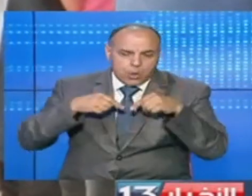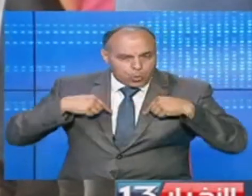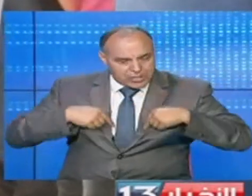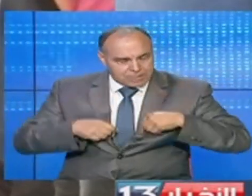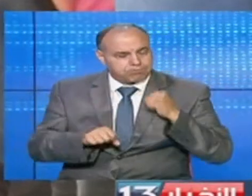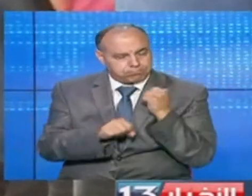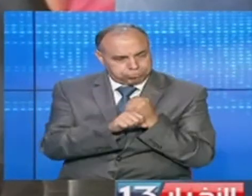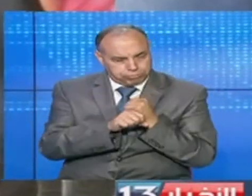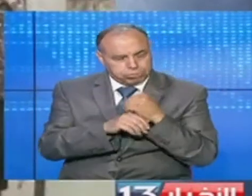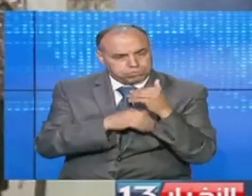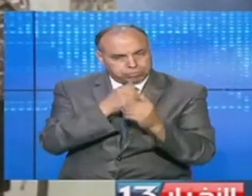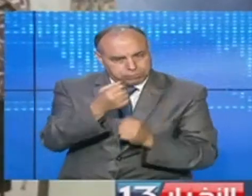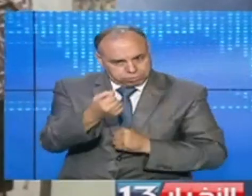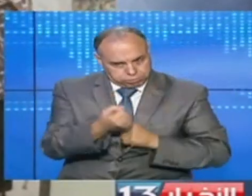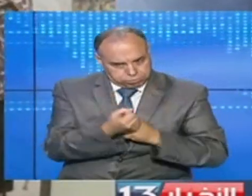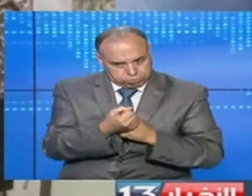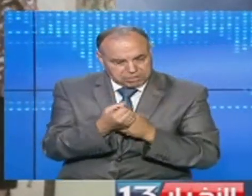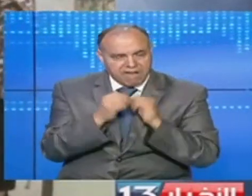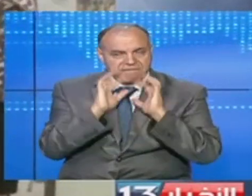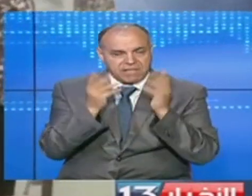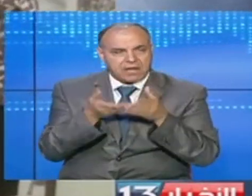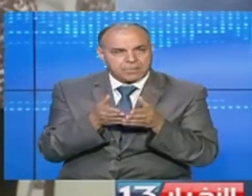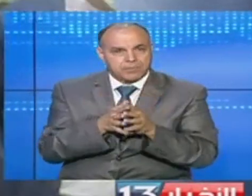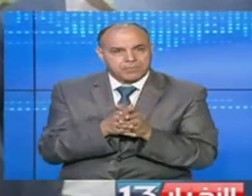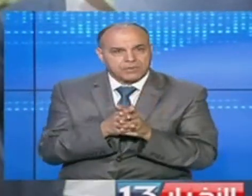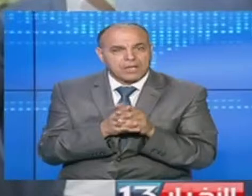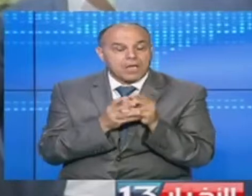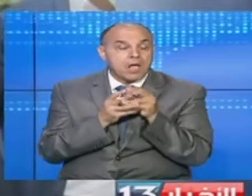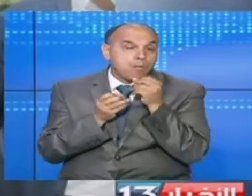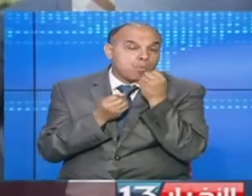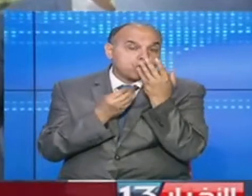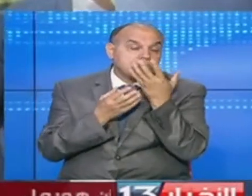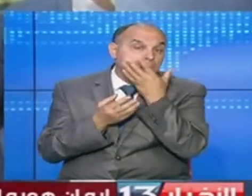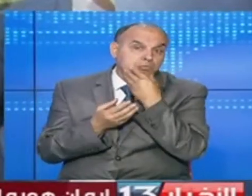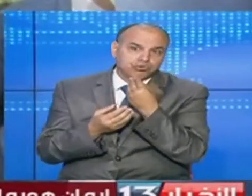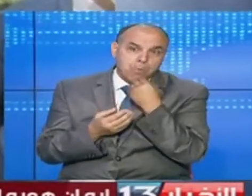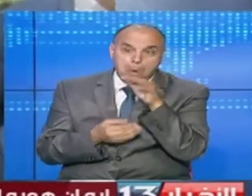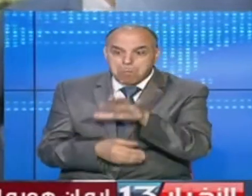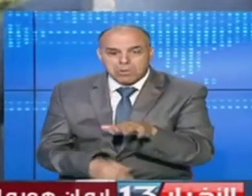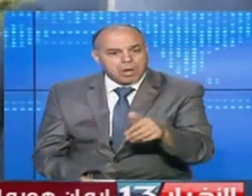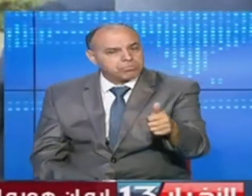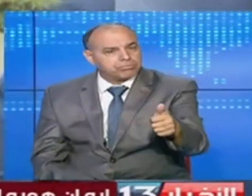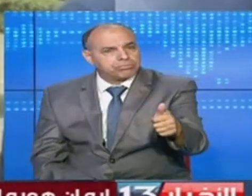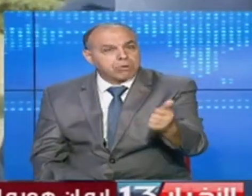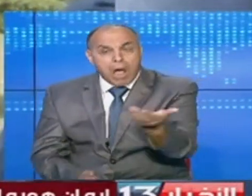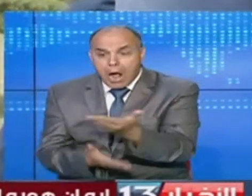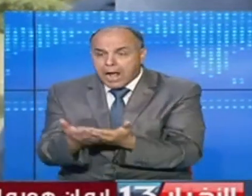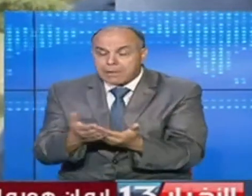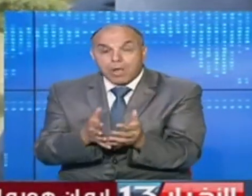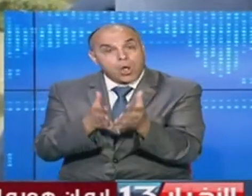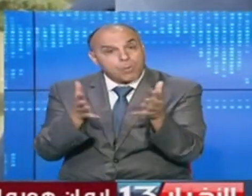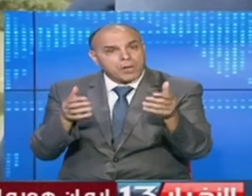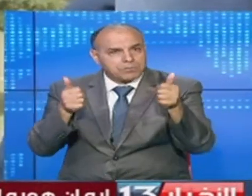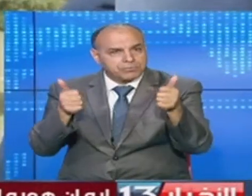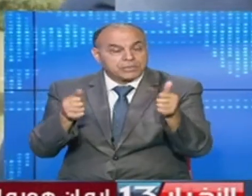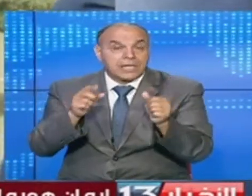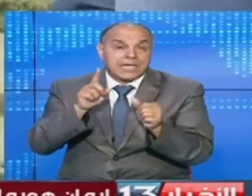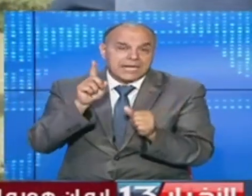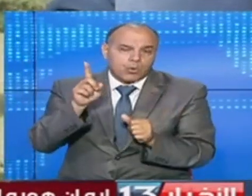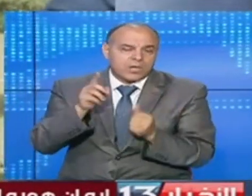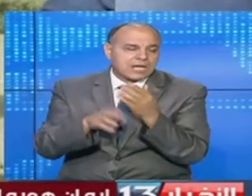ستعمل على تطوير ودعم مثل هذه الفضائيات منتزها جميل في موقع جميل يقدم في خدمات كبيره وجليله